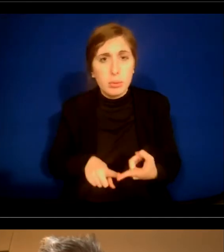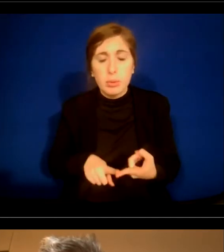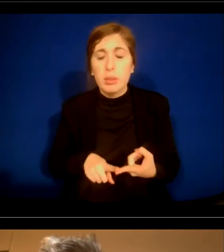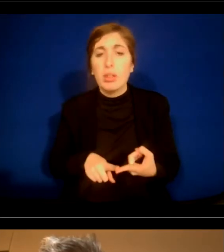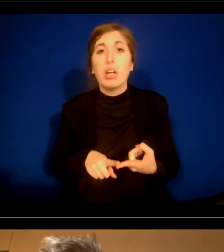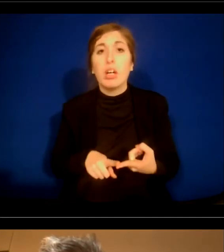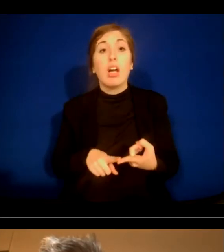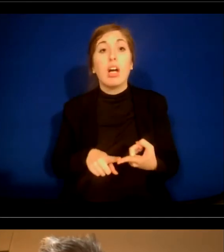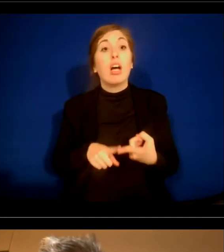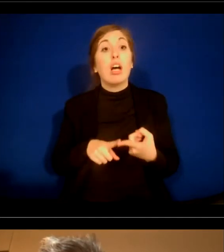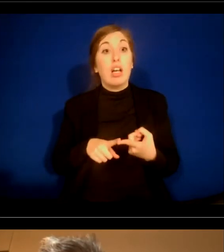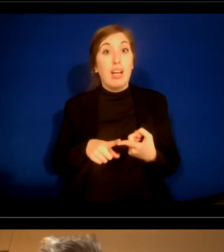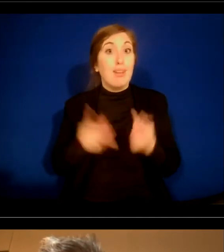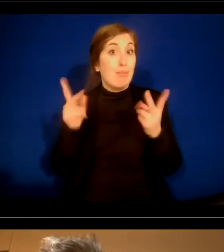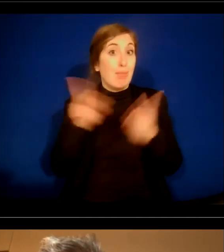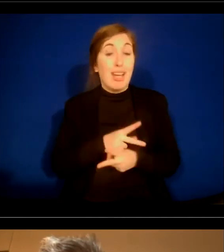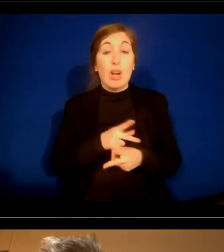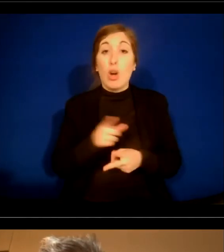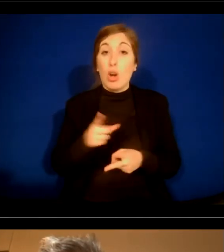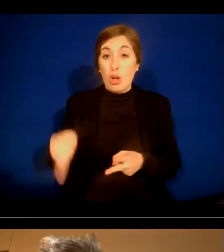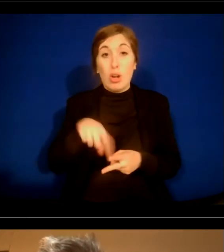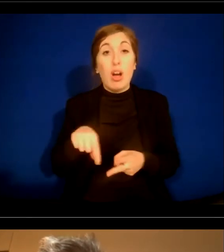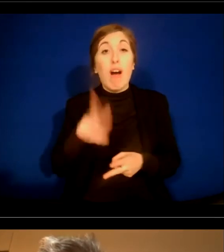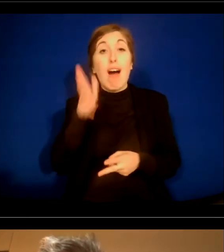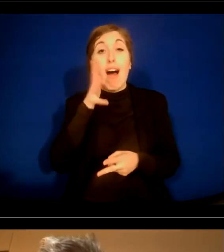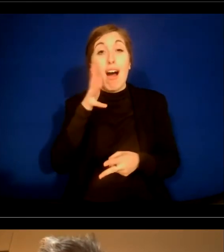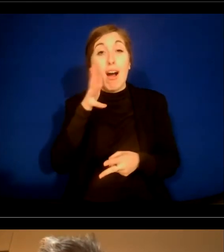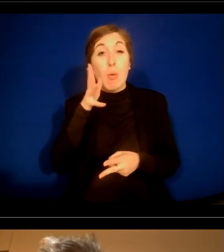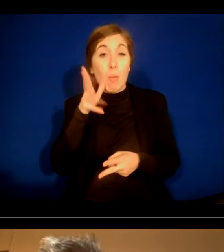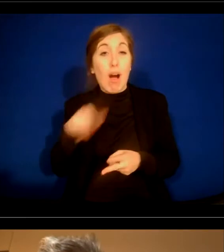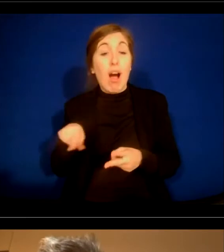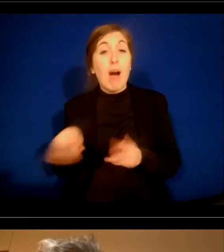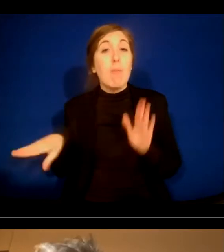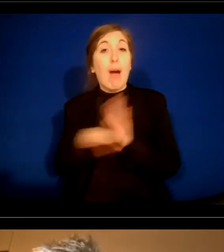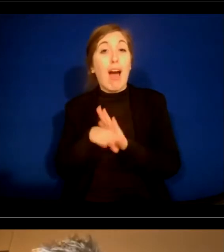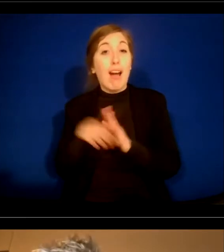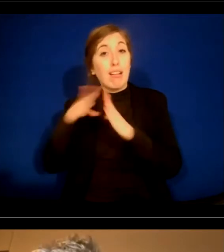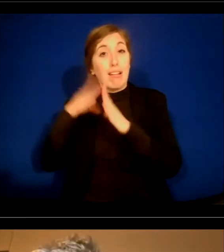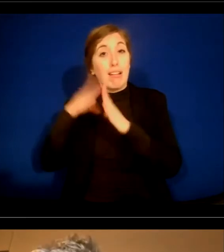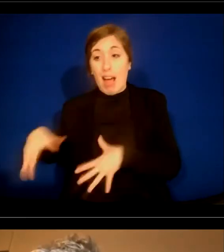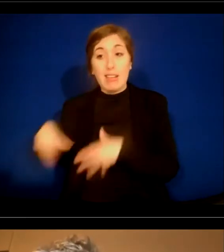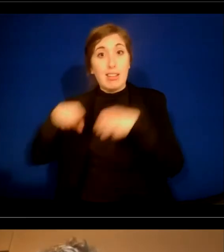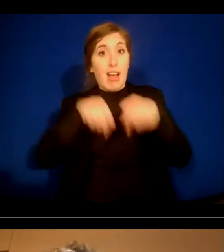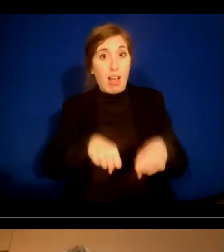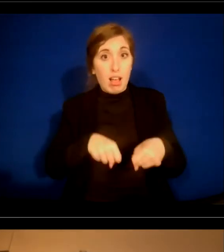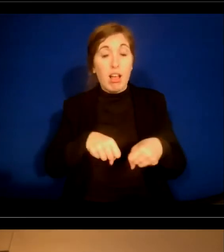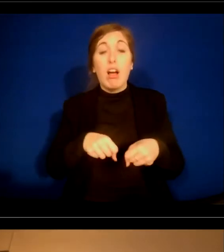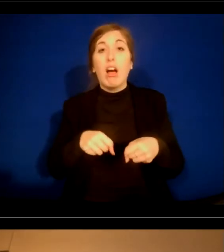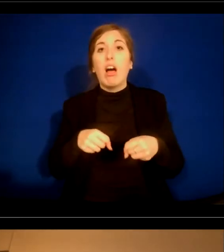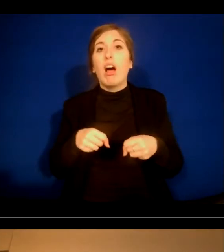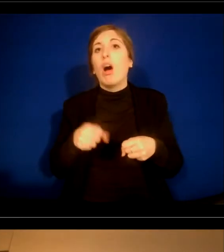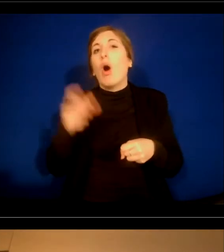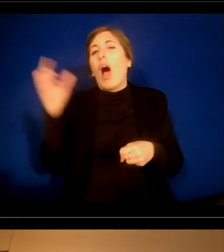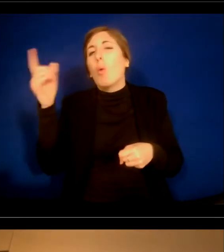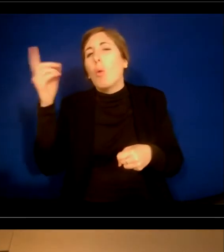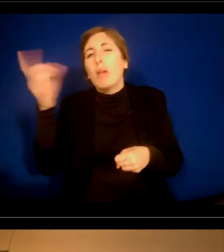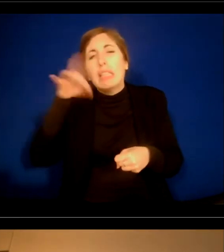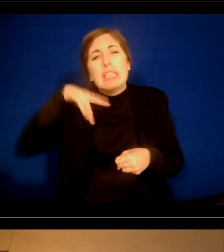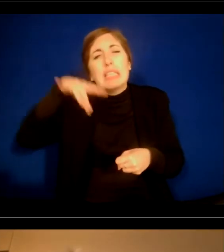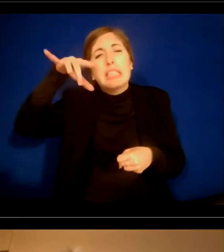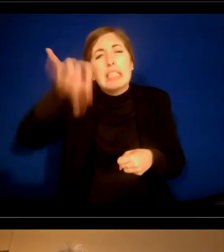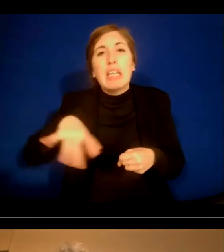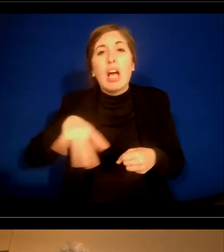si sono portati da casa. Quindi alcuni hanno avuto modo poi di comprare al supermercato lungo il percorso,